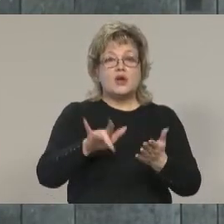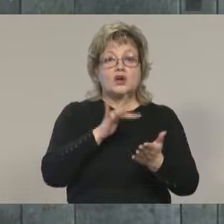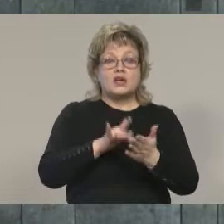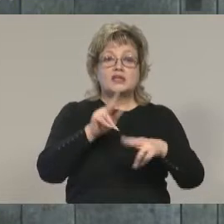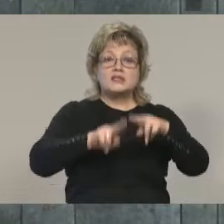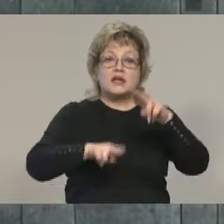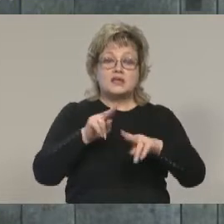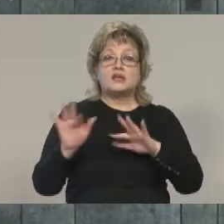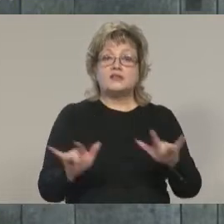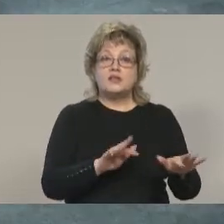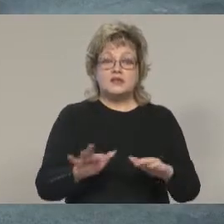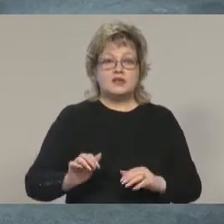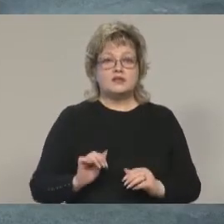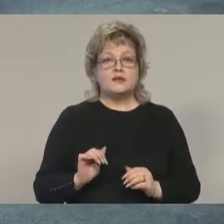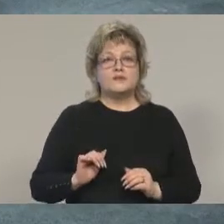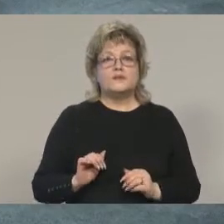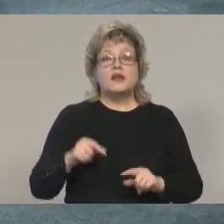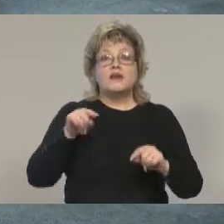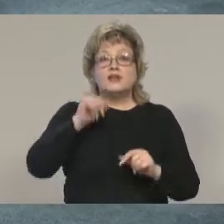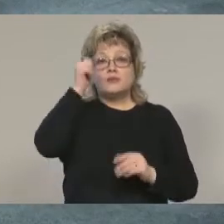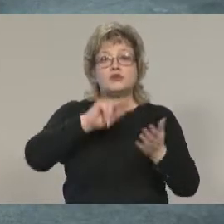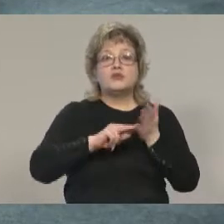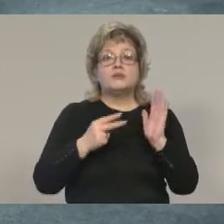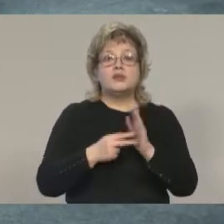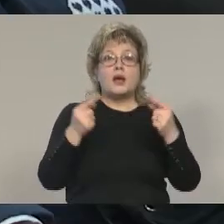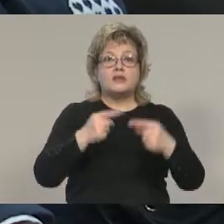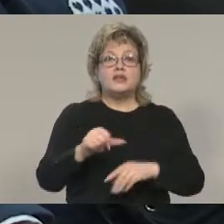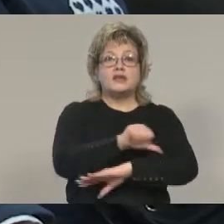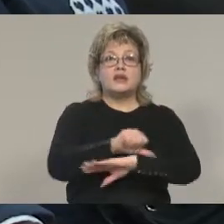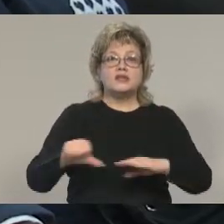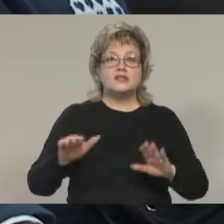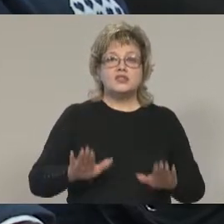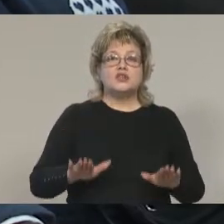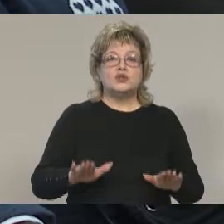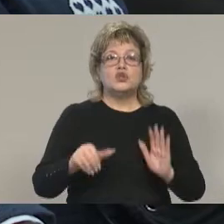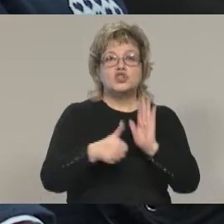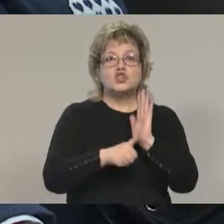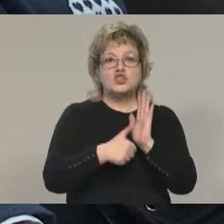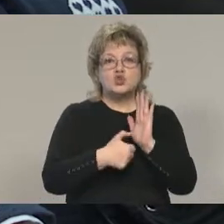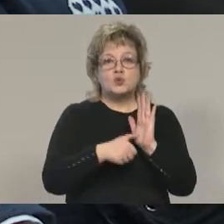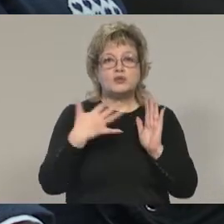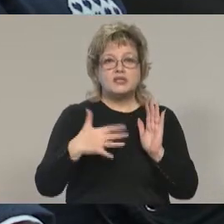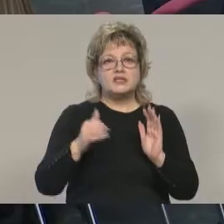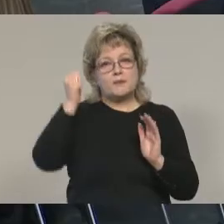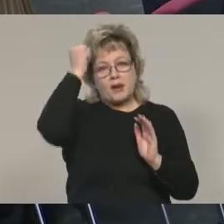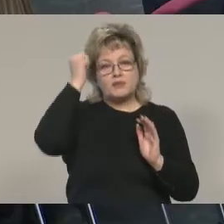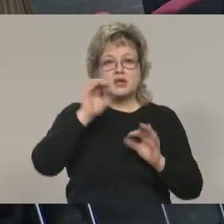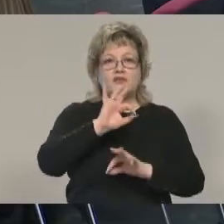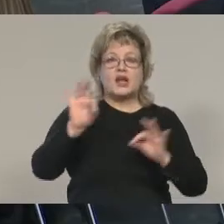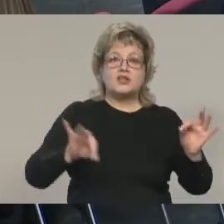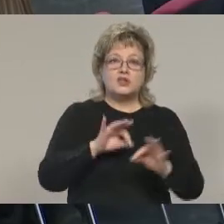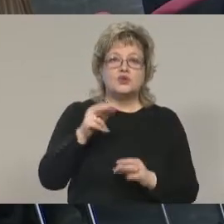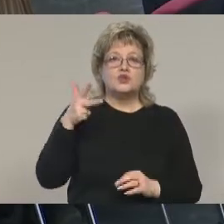градостроительной деятельности. В этом году запланировано определить границы территории 650 памятников